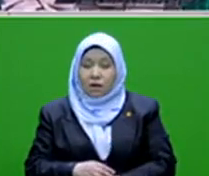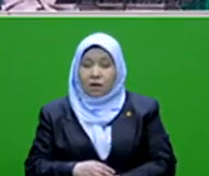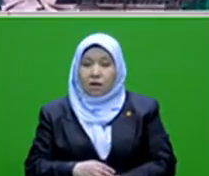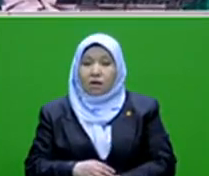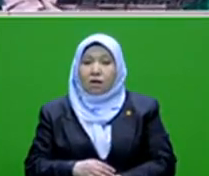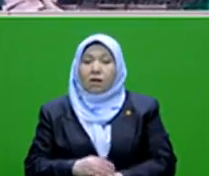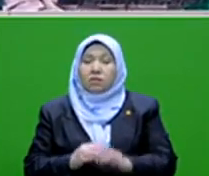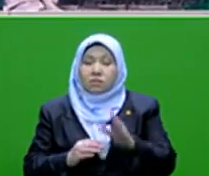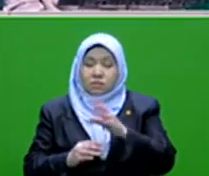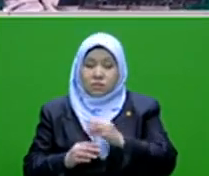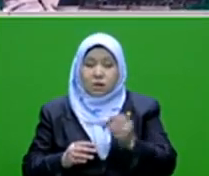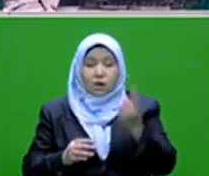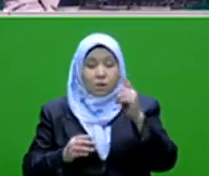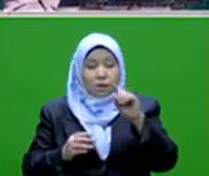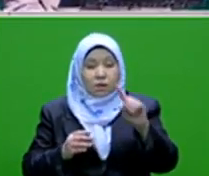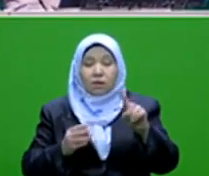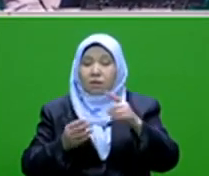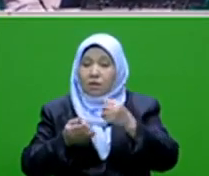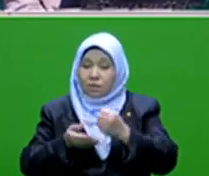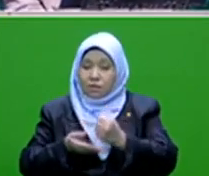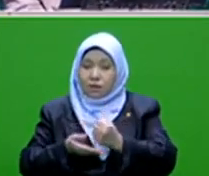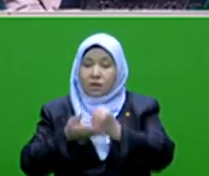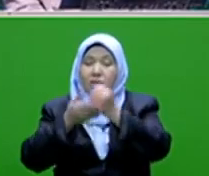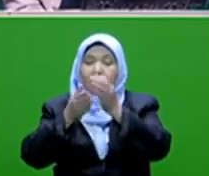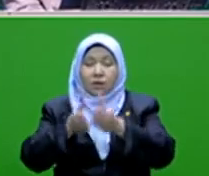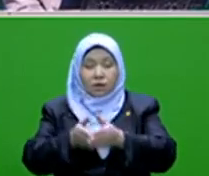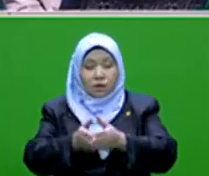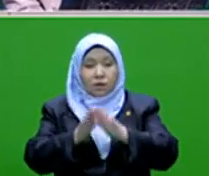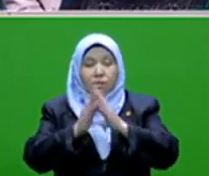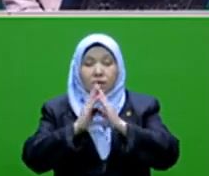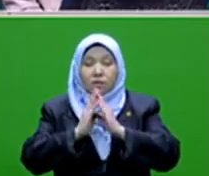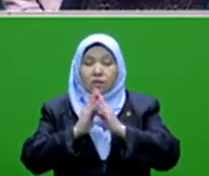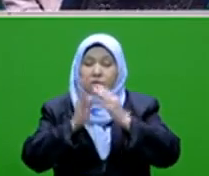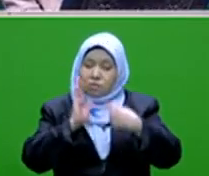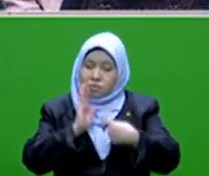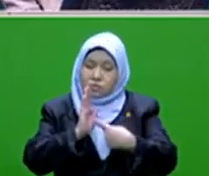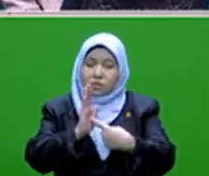نستعين اهدنا الصراط